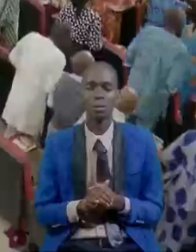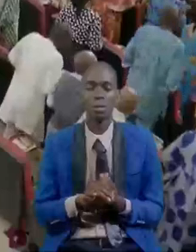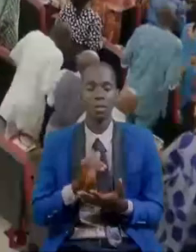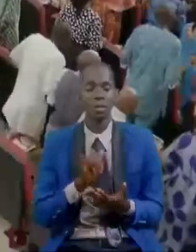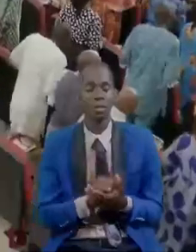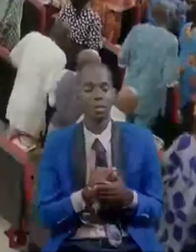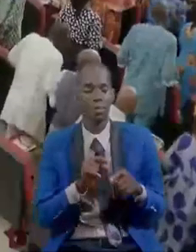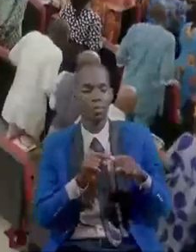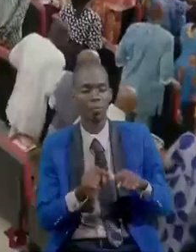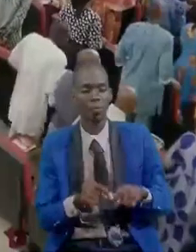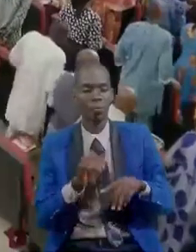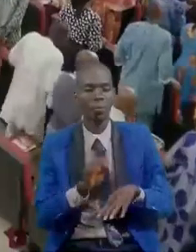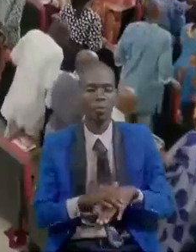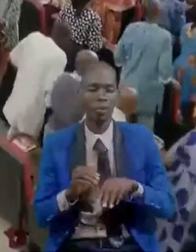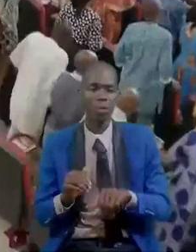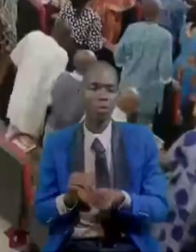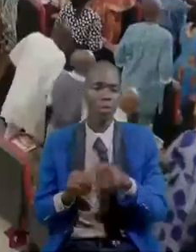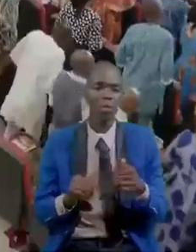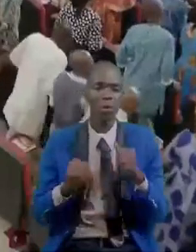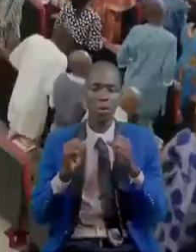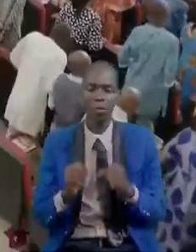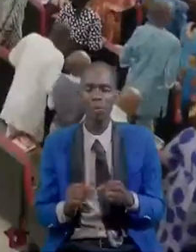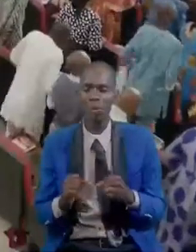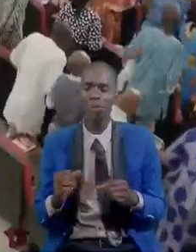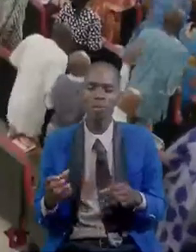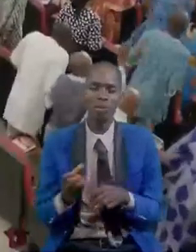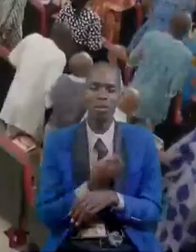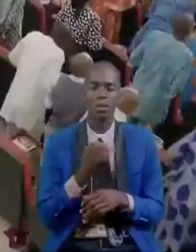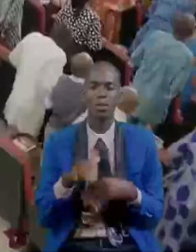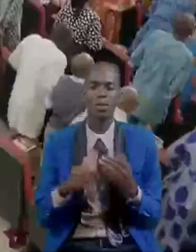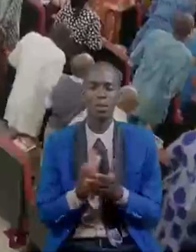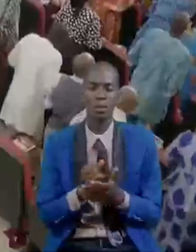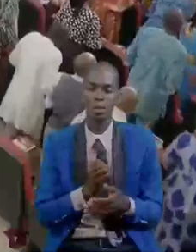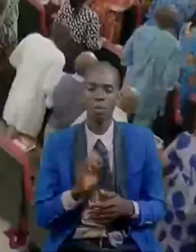La dépendance aux autres puissances, balaie-les.